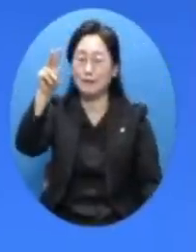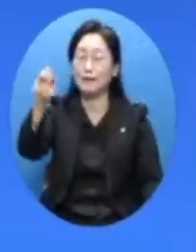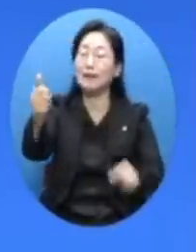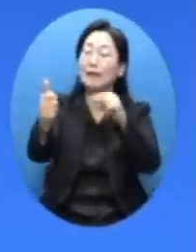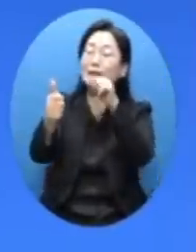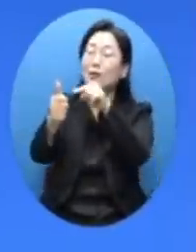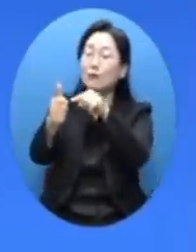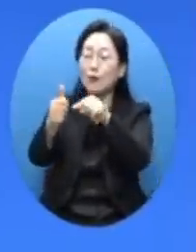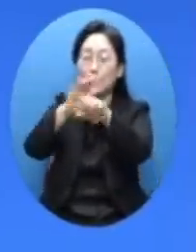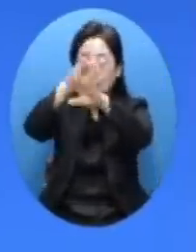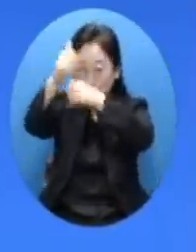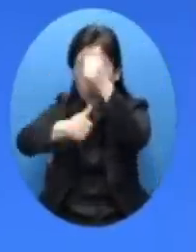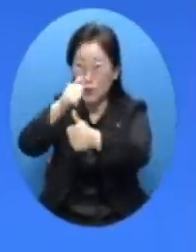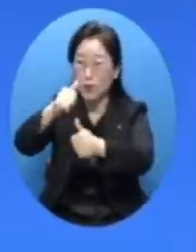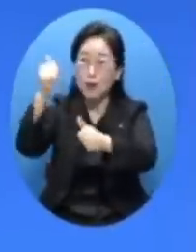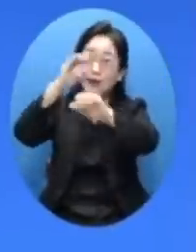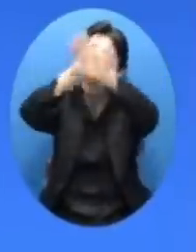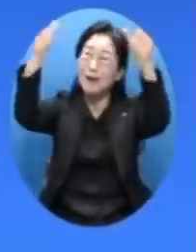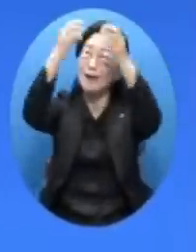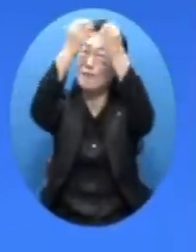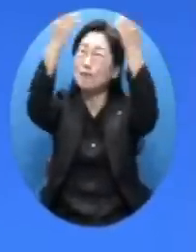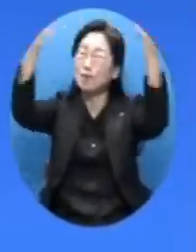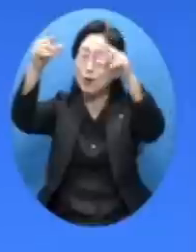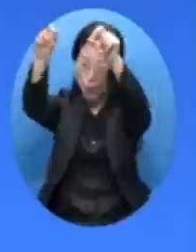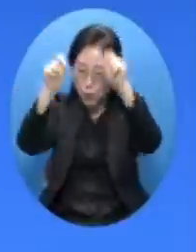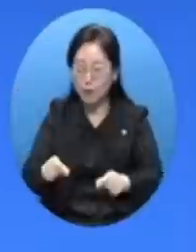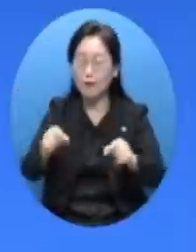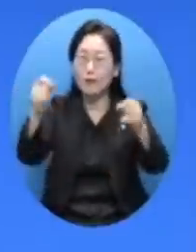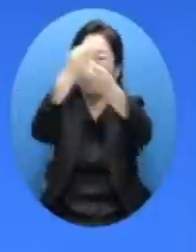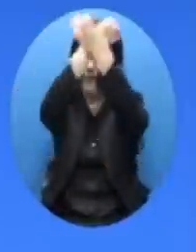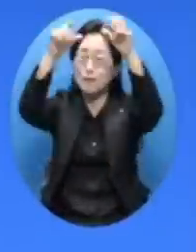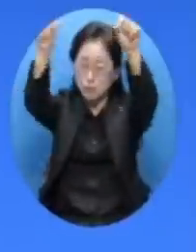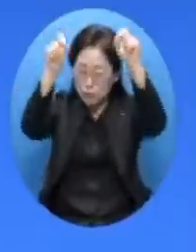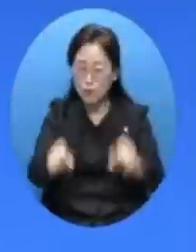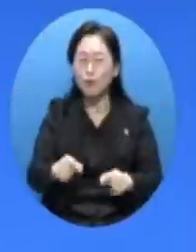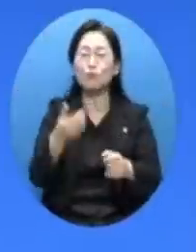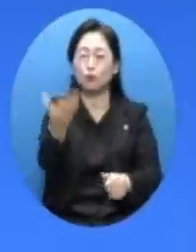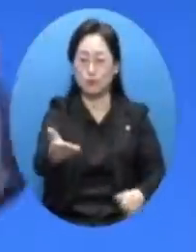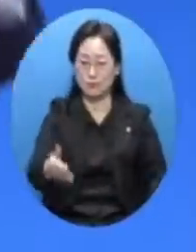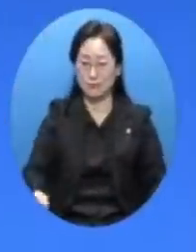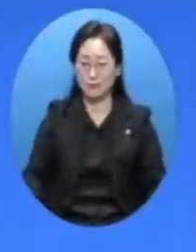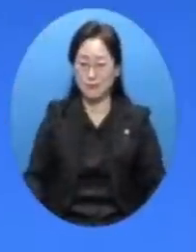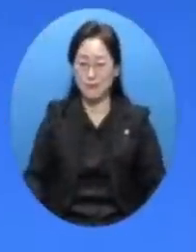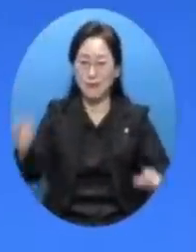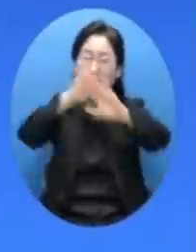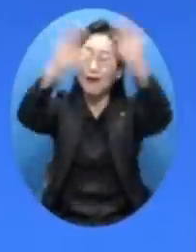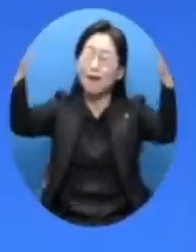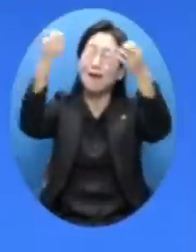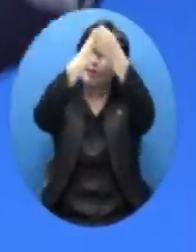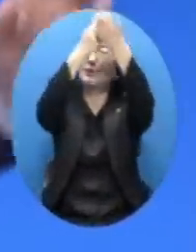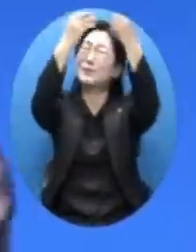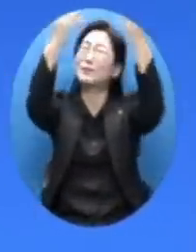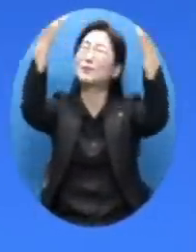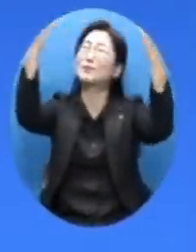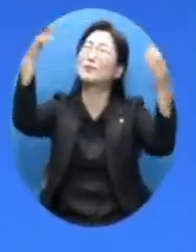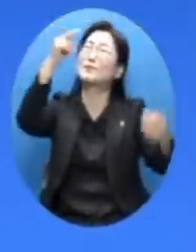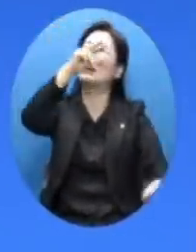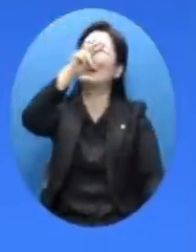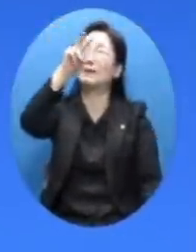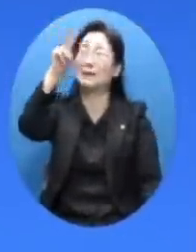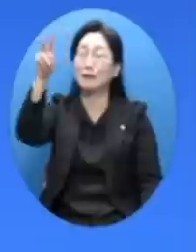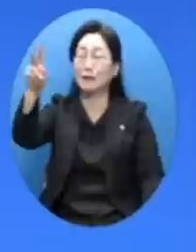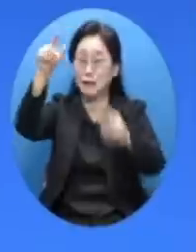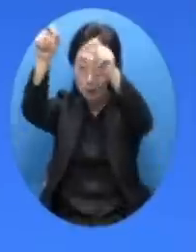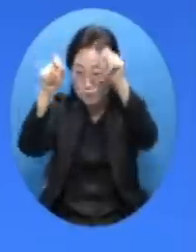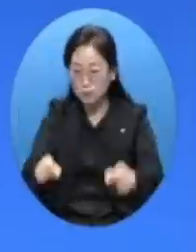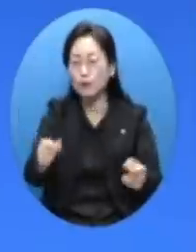자손이 이와 같으리라. 내 자손이 이와 같으리라. 하늘에 많은 저 수많은 별처럼 너의 자손이